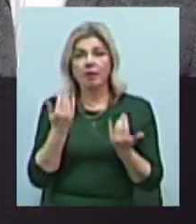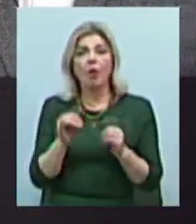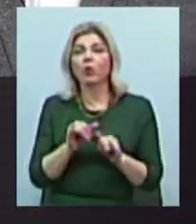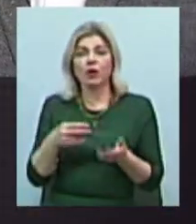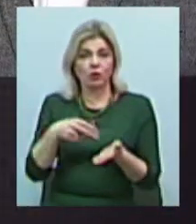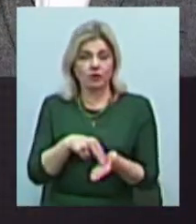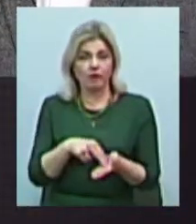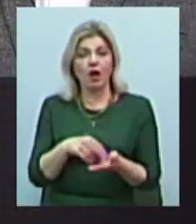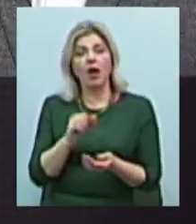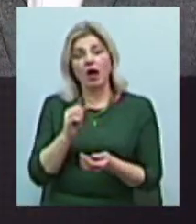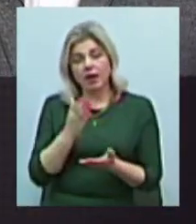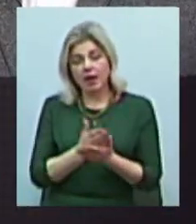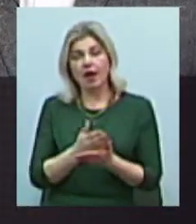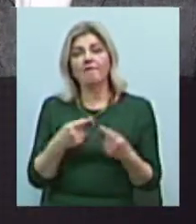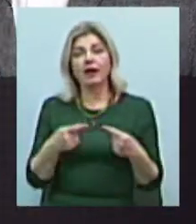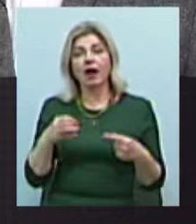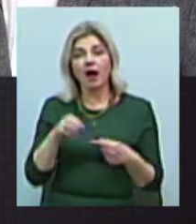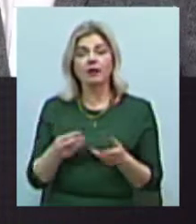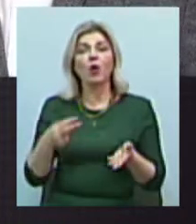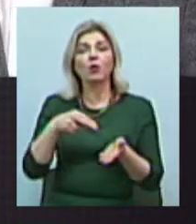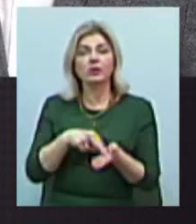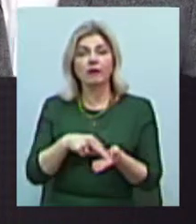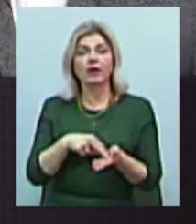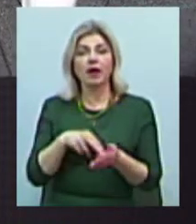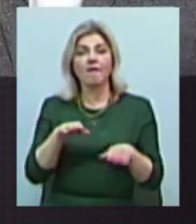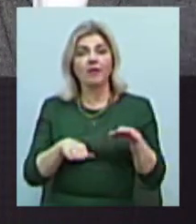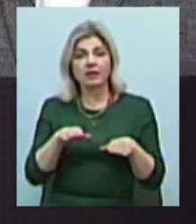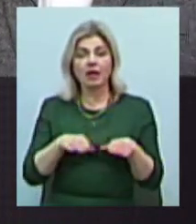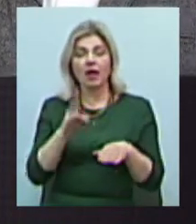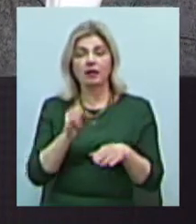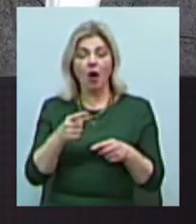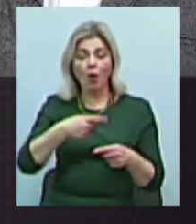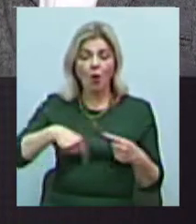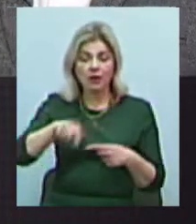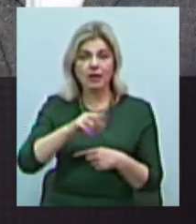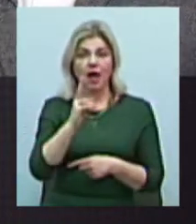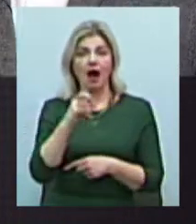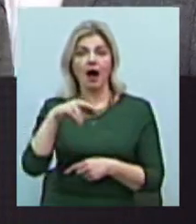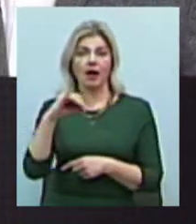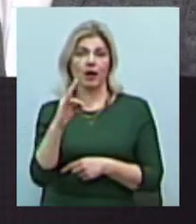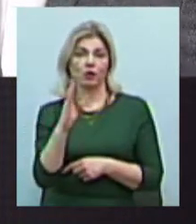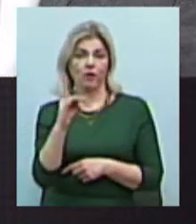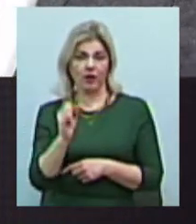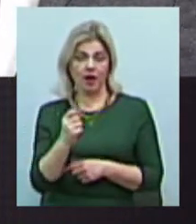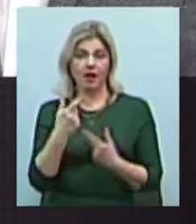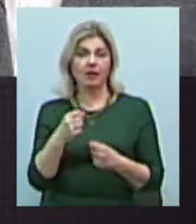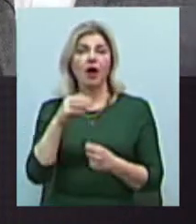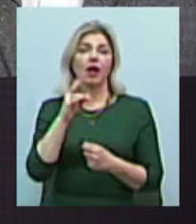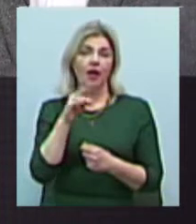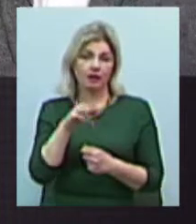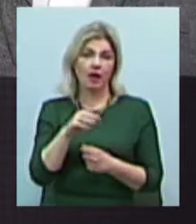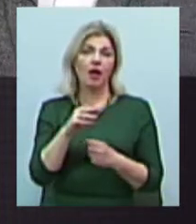Але є, можна, ну, є варіант встановлення ГВК на кільці, Калинівському кільці. Це там, де Н-11 та